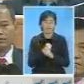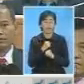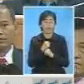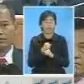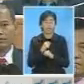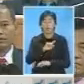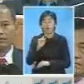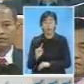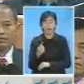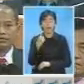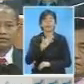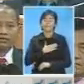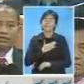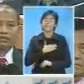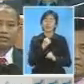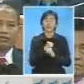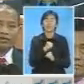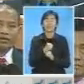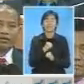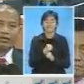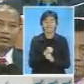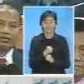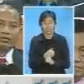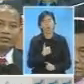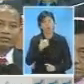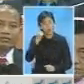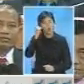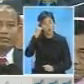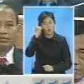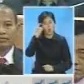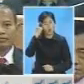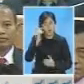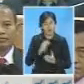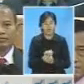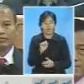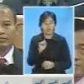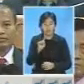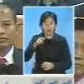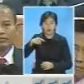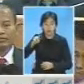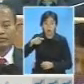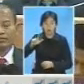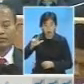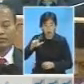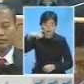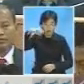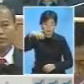ๆนั้นเราเป็นคนพื้นที่เราทราบครับว่ามีสปป.นั้นมาตั้งที่ดอนเมือง